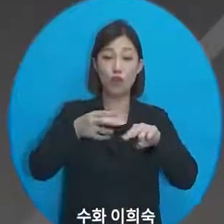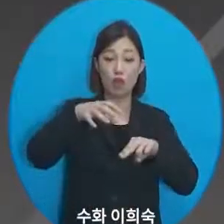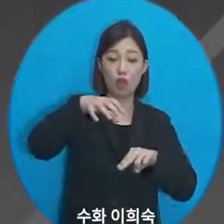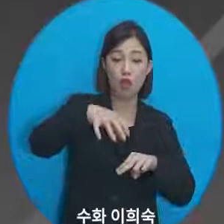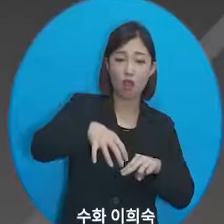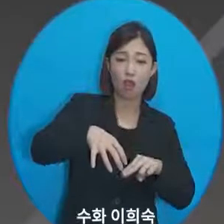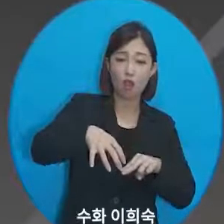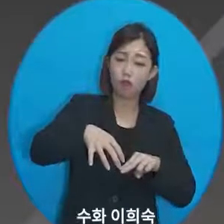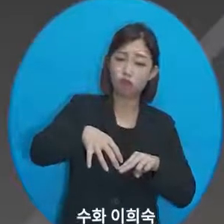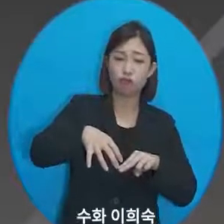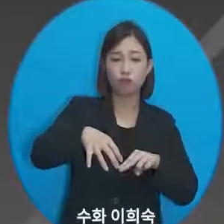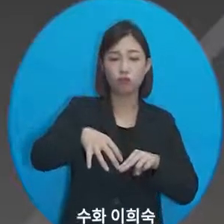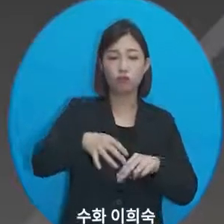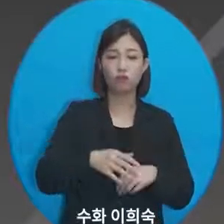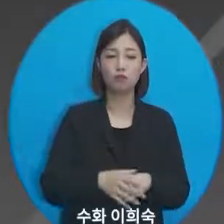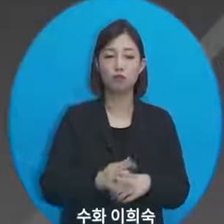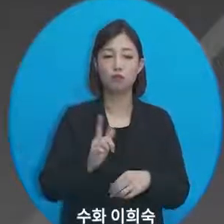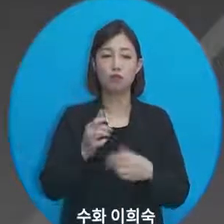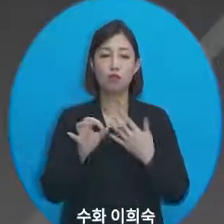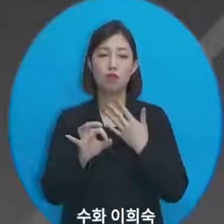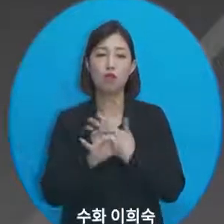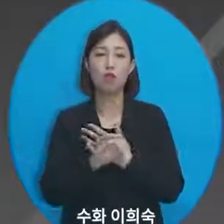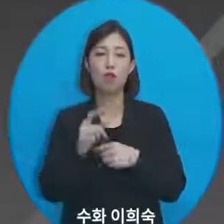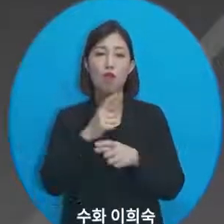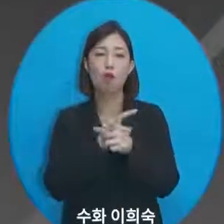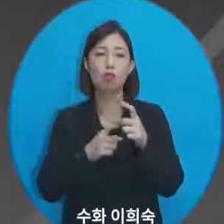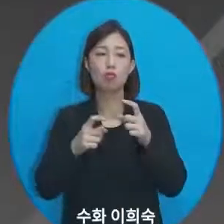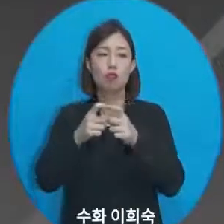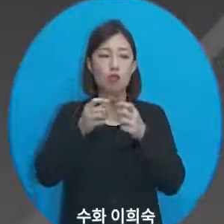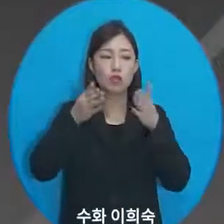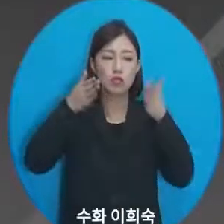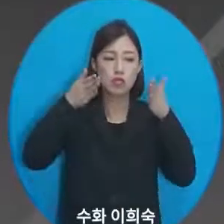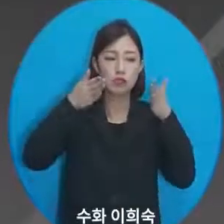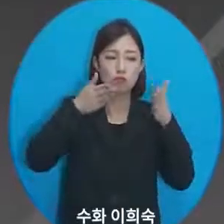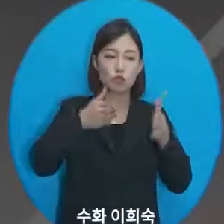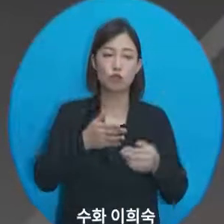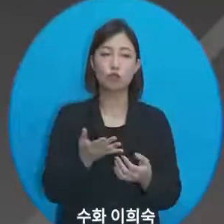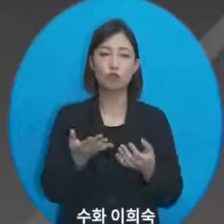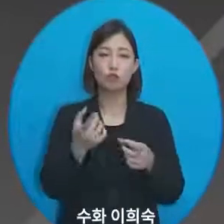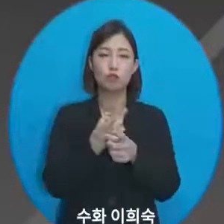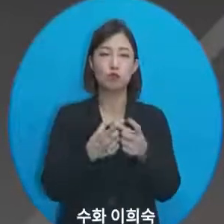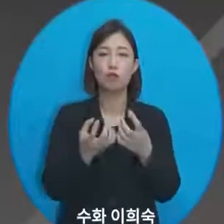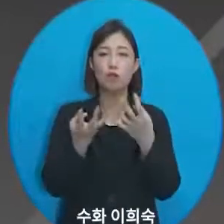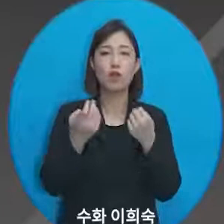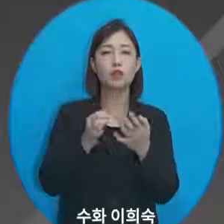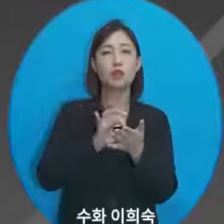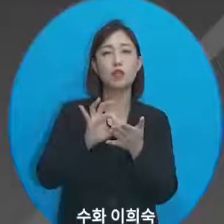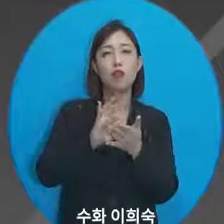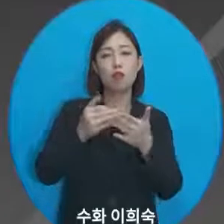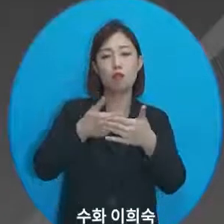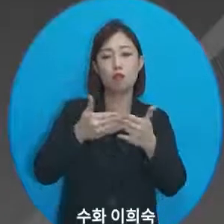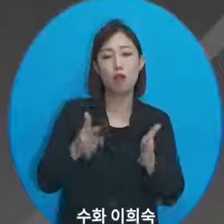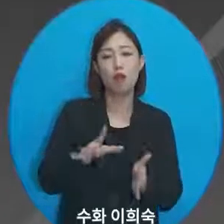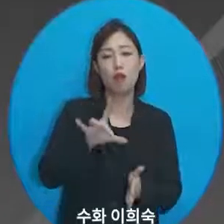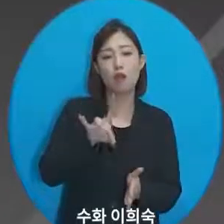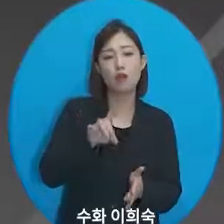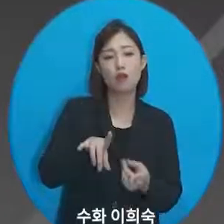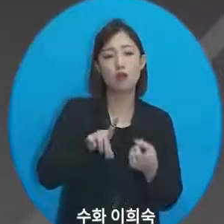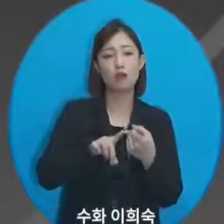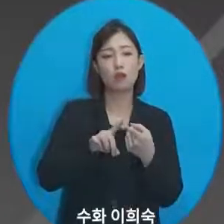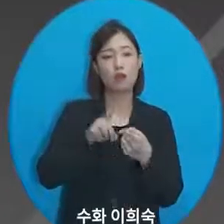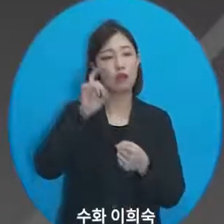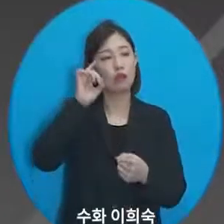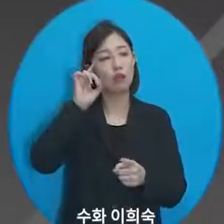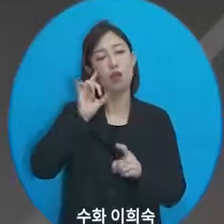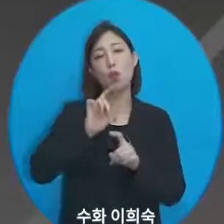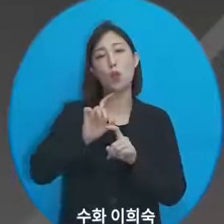것이냐, 나이가 들어가면서 필요에 따라서 줄이고 필요한 공간을 넓힐 수 있을 것인가라는 유연한